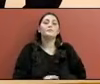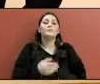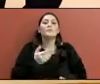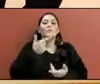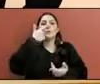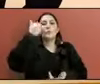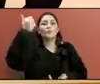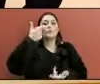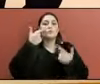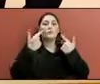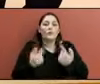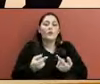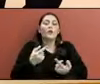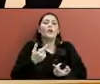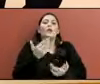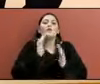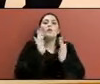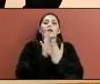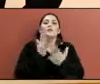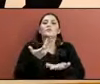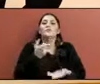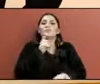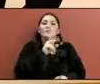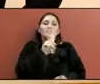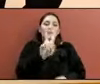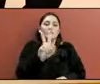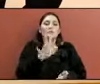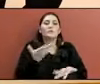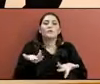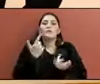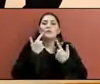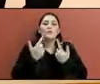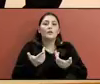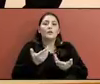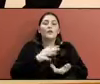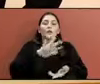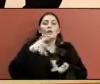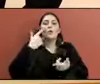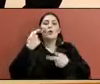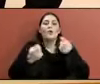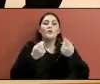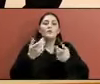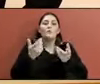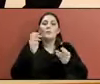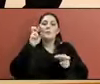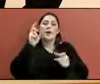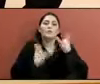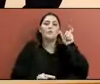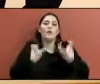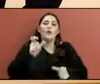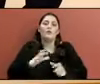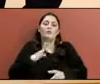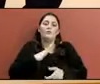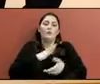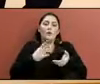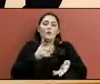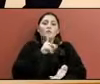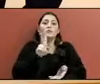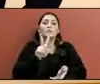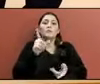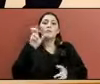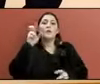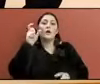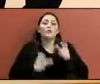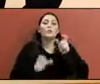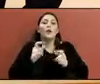120 personel olarak görevimizi yerine getirmeye çalışıyoruz. Yalnız burada 120 personelle